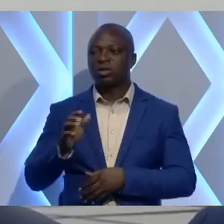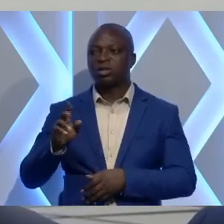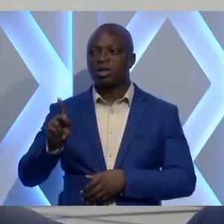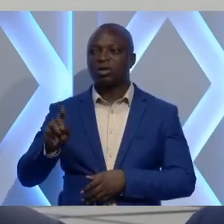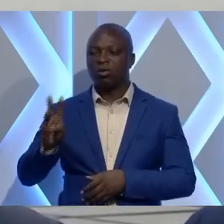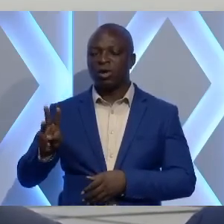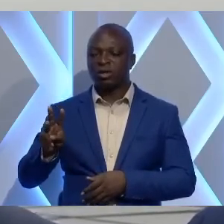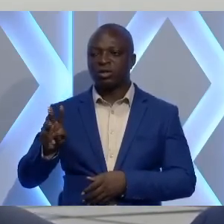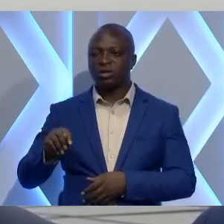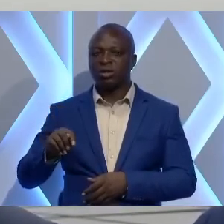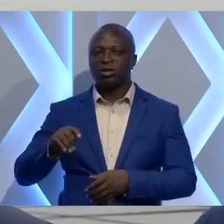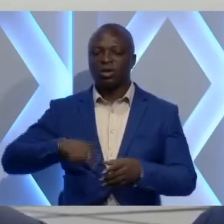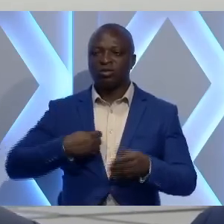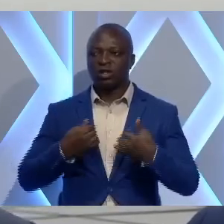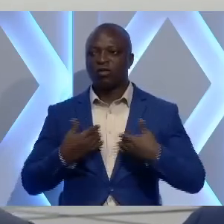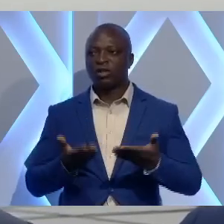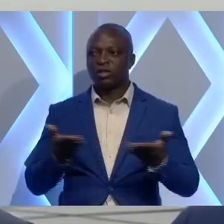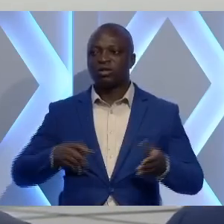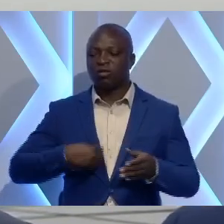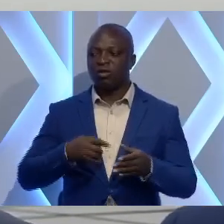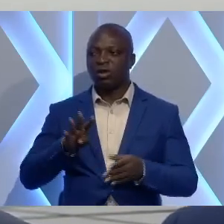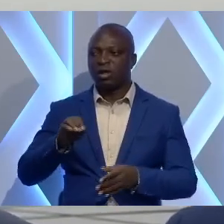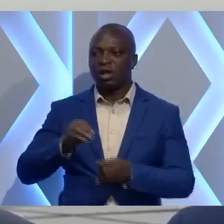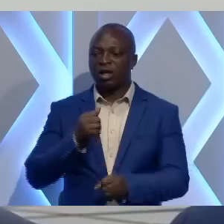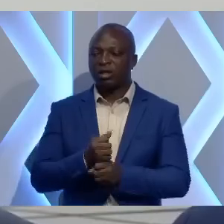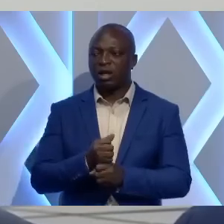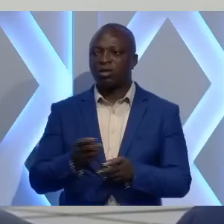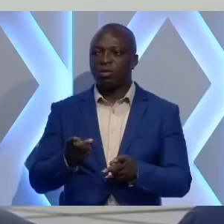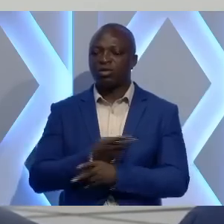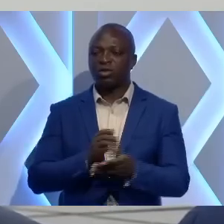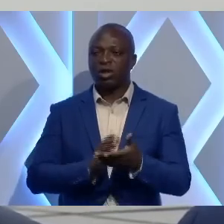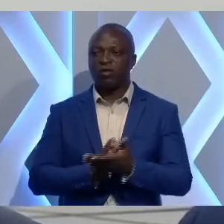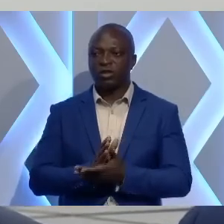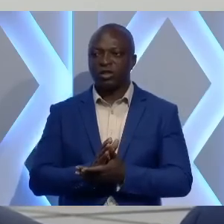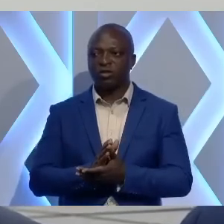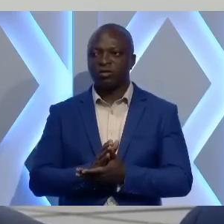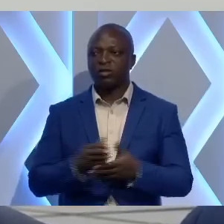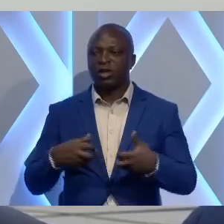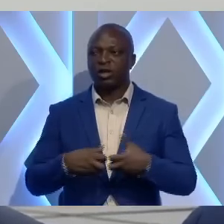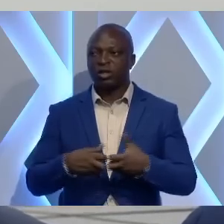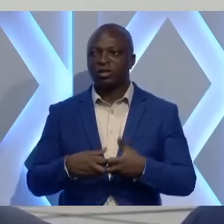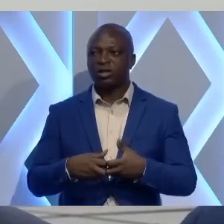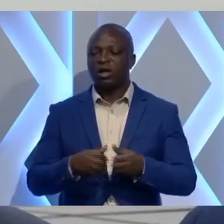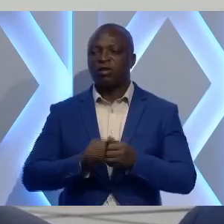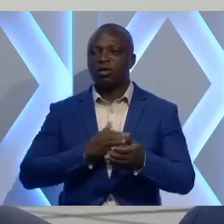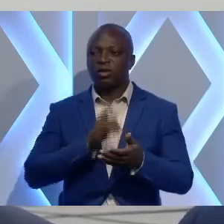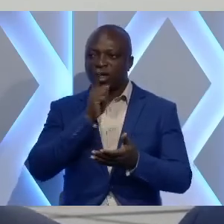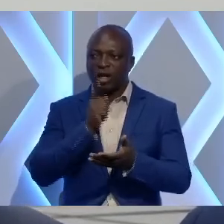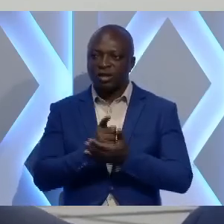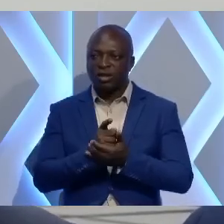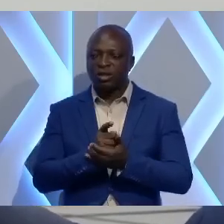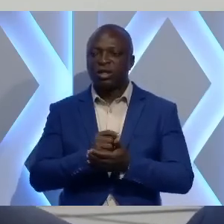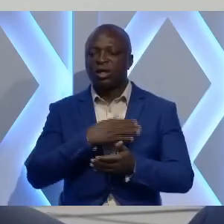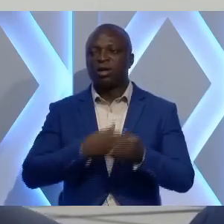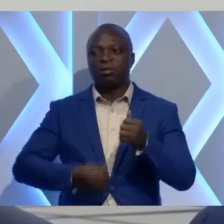kW. Le module que nous on a ici, on aura 40 ans de production effective énergie avec notre garantie. Et